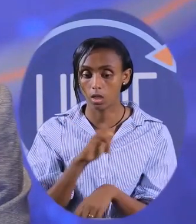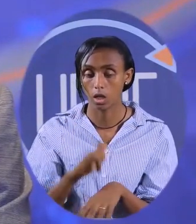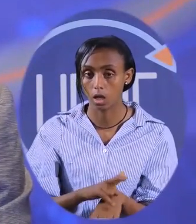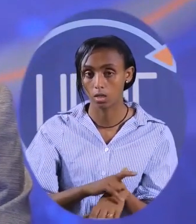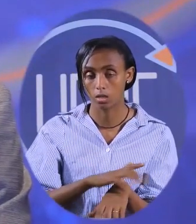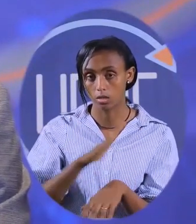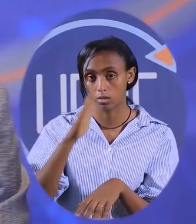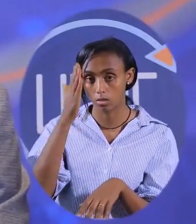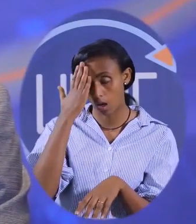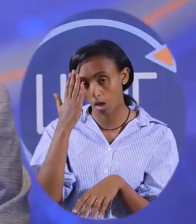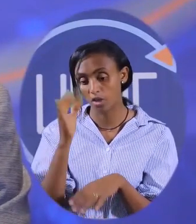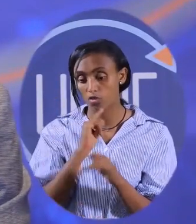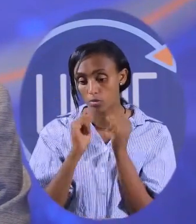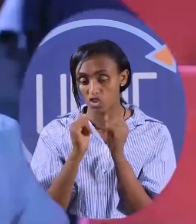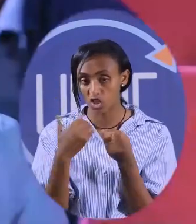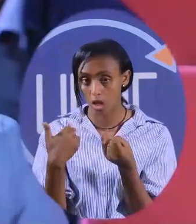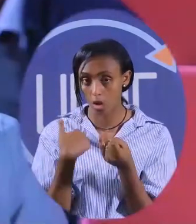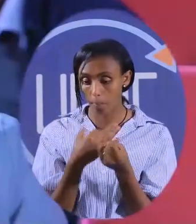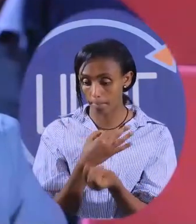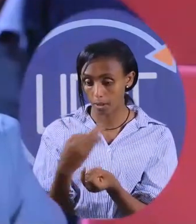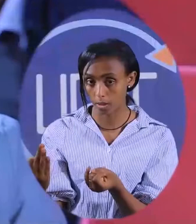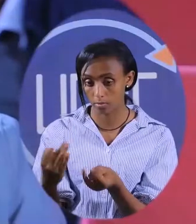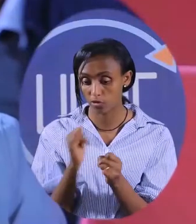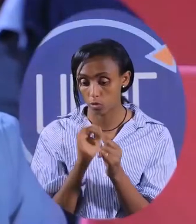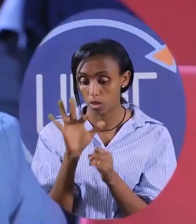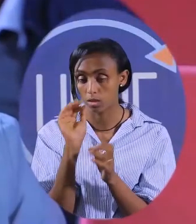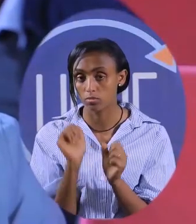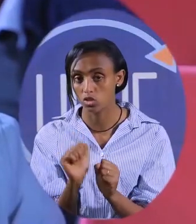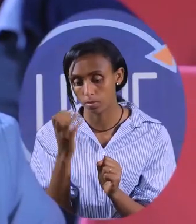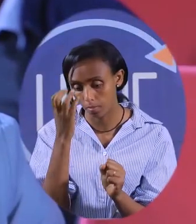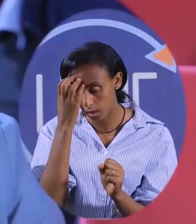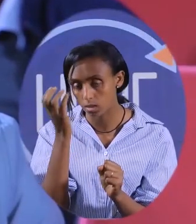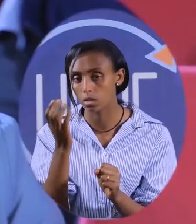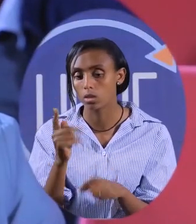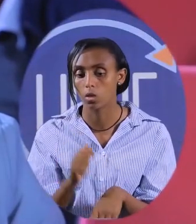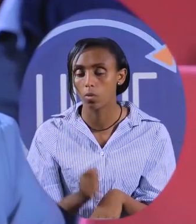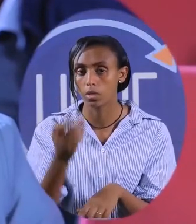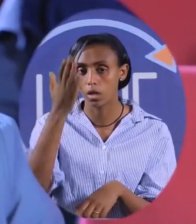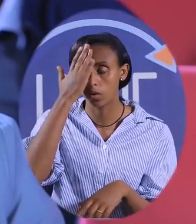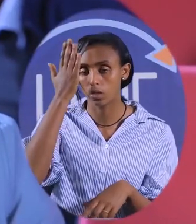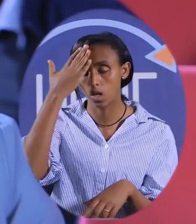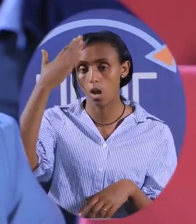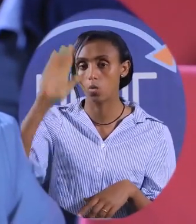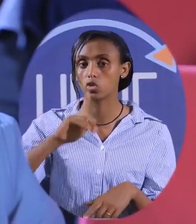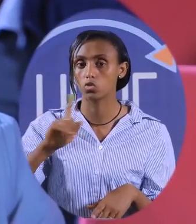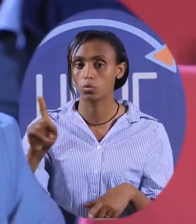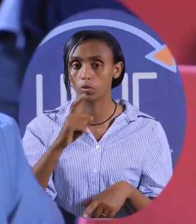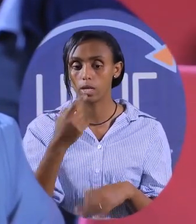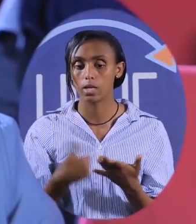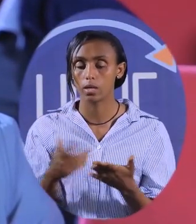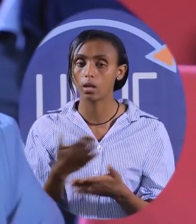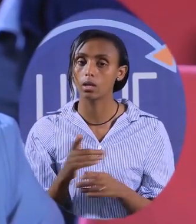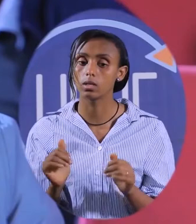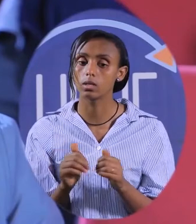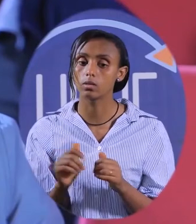ደህንነት ያለው ኢንፎርሜሽን በደንብ ማግኘት የሚችል መንግስት ተቋም እያወቀ እንዳላወቀ ነው የሚሆነው። ይህ ነገር